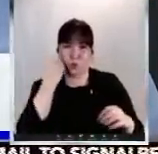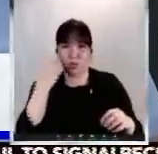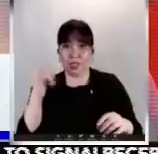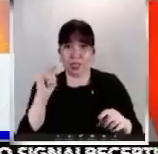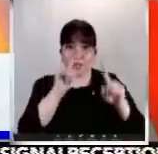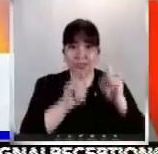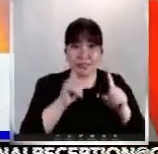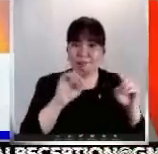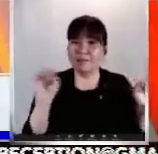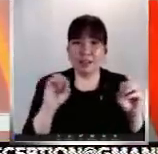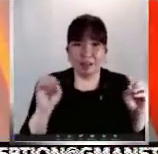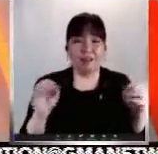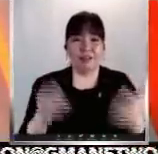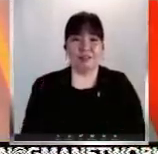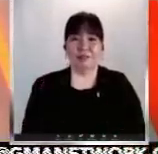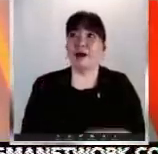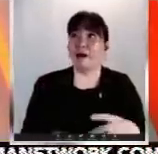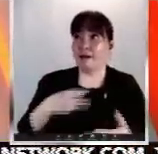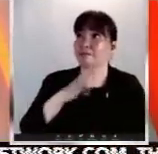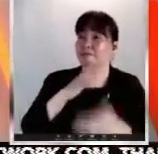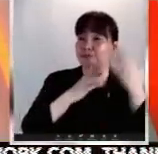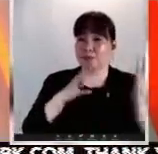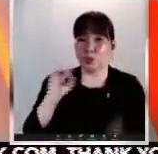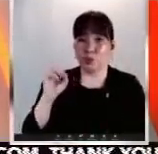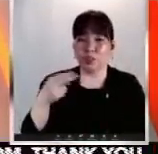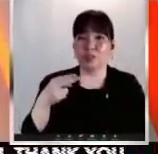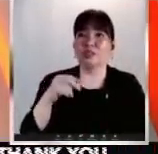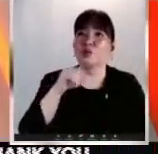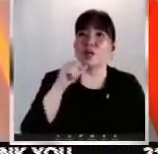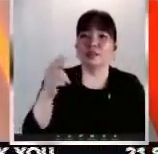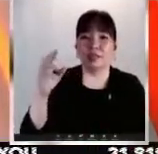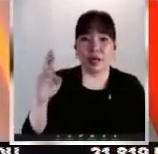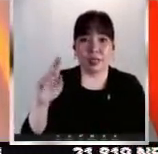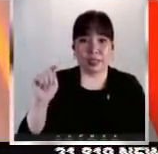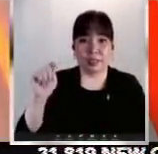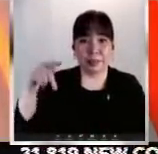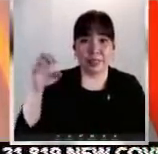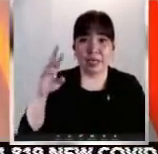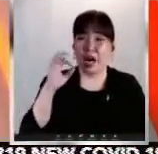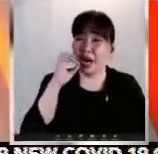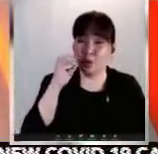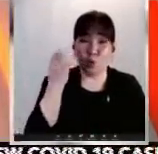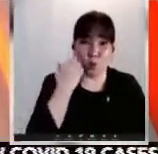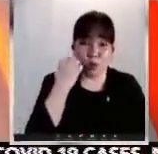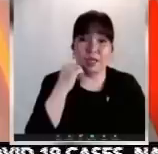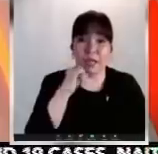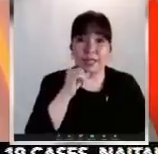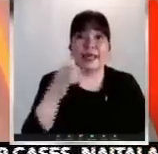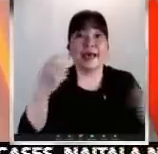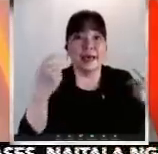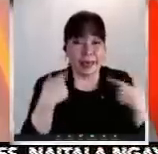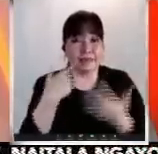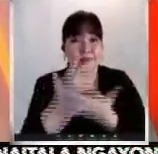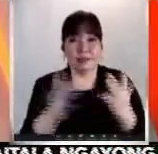ngayon. Actually, hindi ang RT-PCR testing kits ang nagkukulang natin. Meron kasi tayo mga